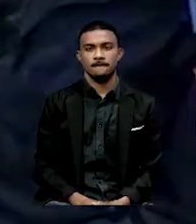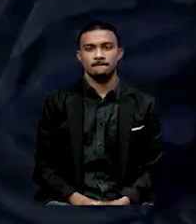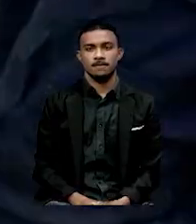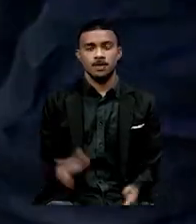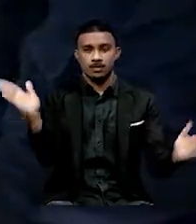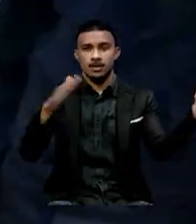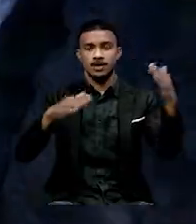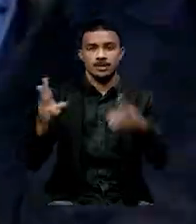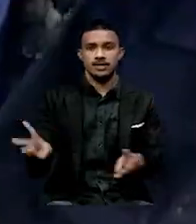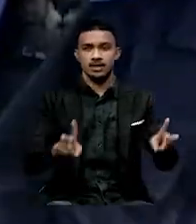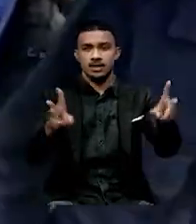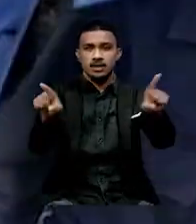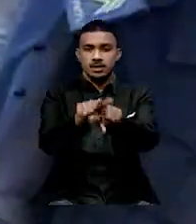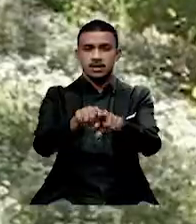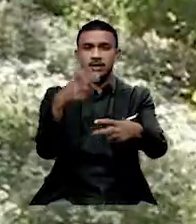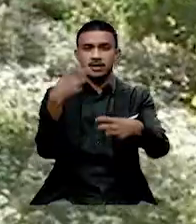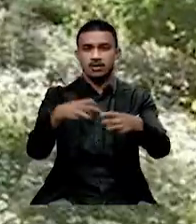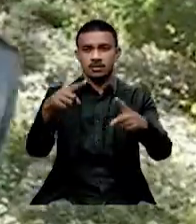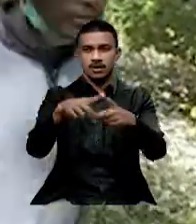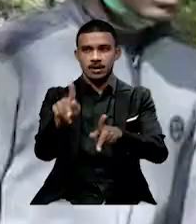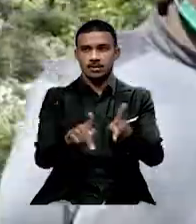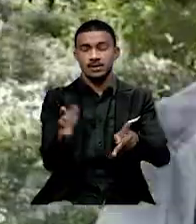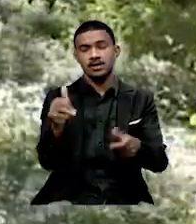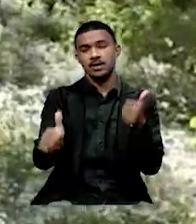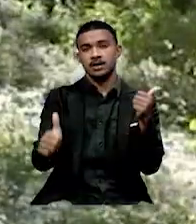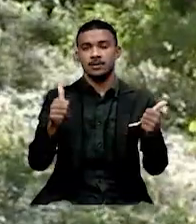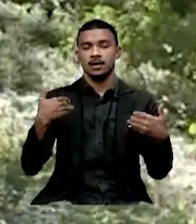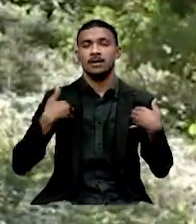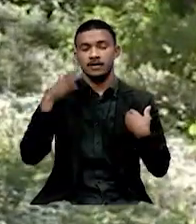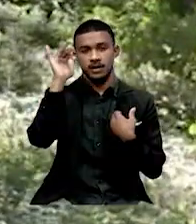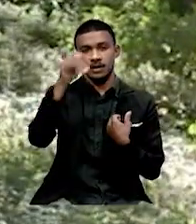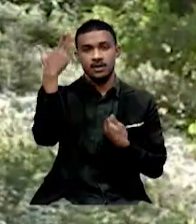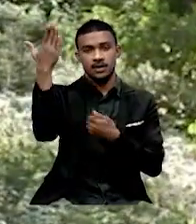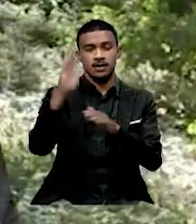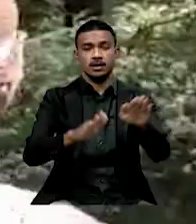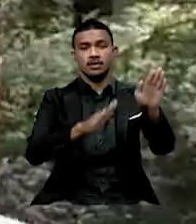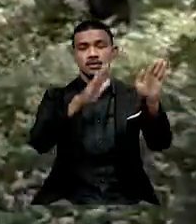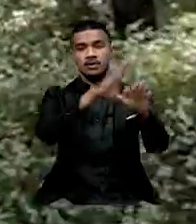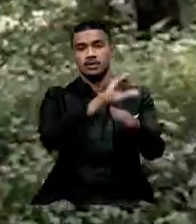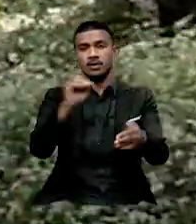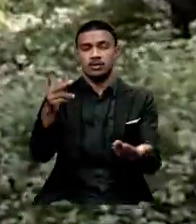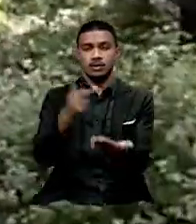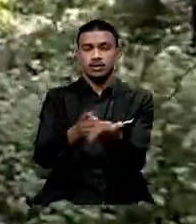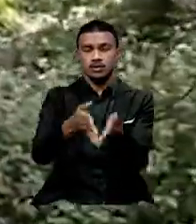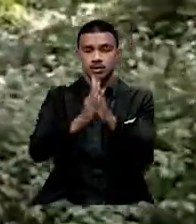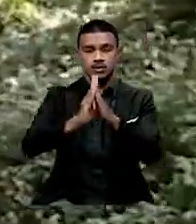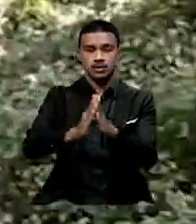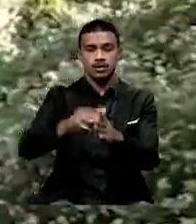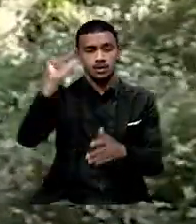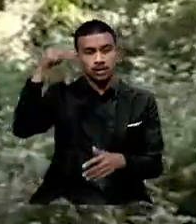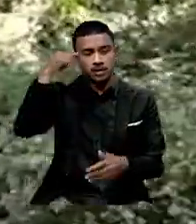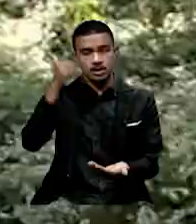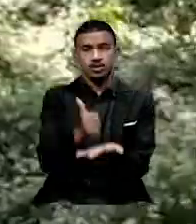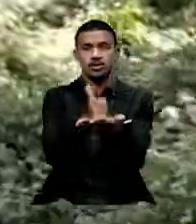Problema estrada sa inafatin preocupasong ba komunidade liu-liu basira nebe hela iha area rural proposta ho dihusu ajuda ba guberno hato hela